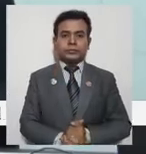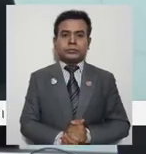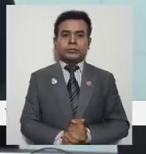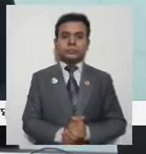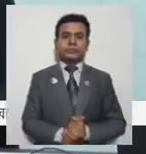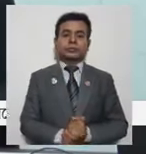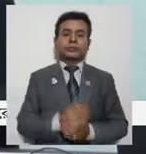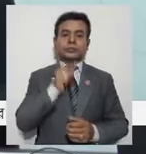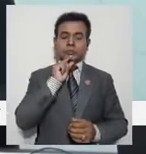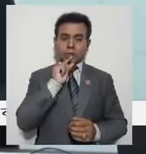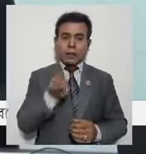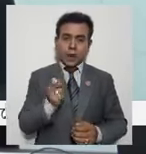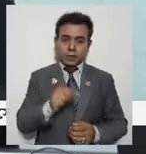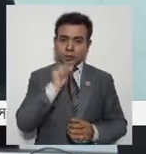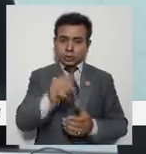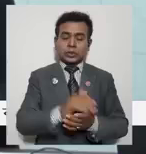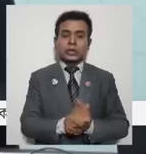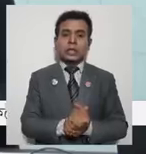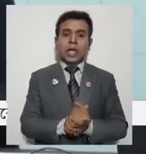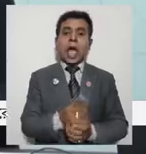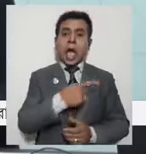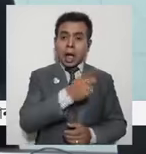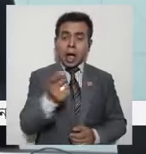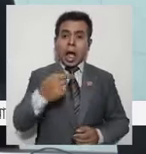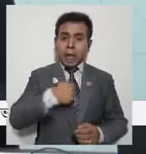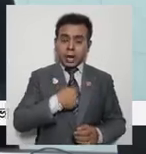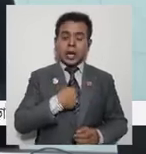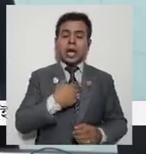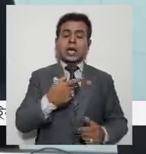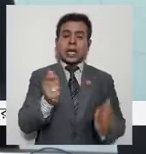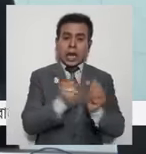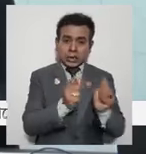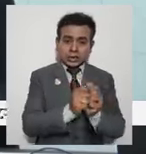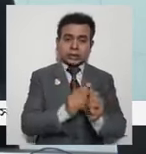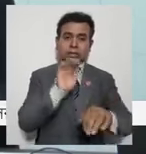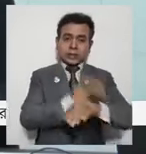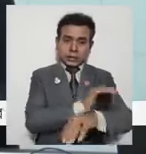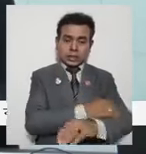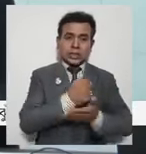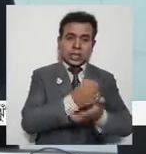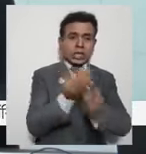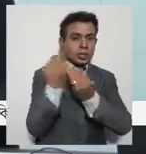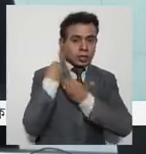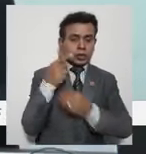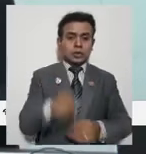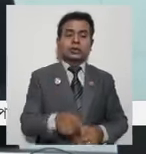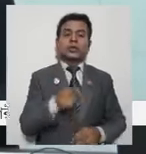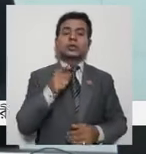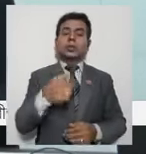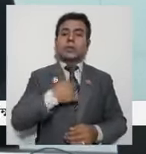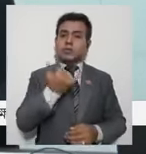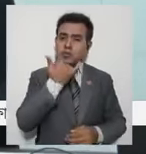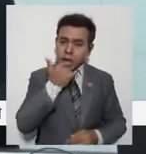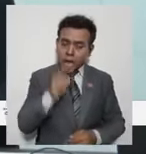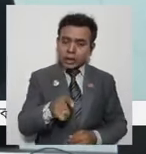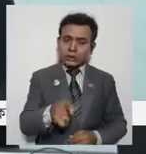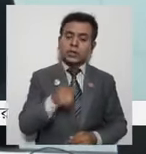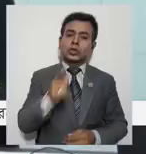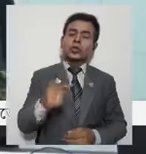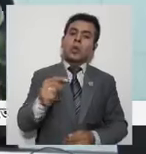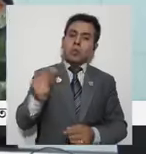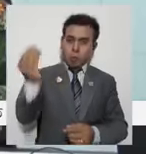রাখবো, সবসময় আমাদের সাথে যোগাযোগ রাখবেন, যে কোনো ধরনের বিষয় যদি আপনাদের কোনো ধরনের উদ্রেক হয় আমরা সেটা সমাধান করতে চেষ্টা করবো।